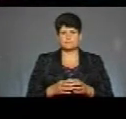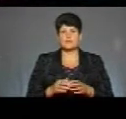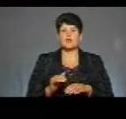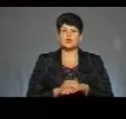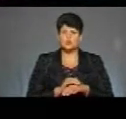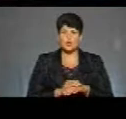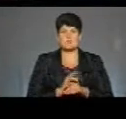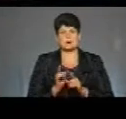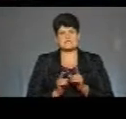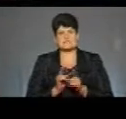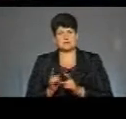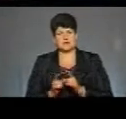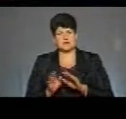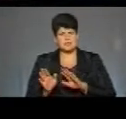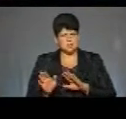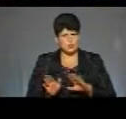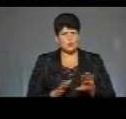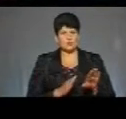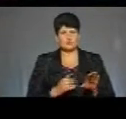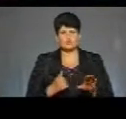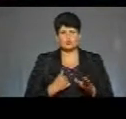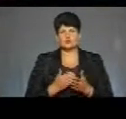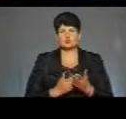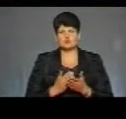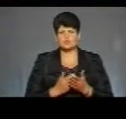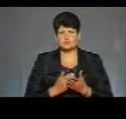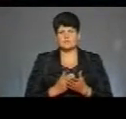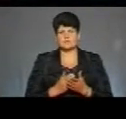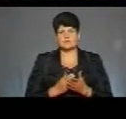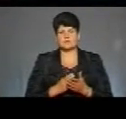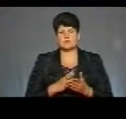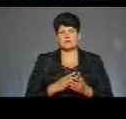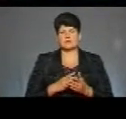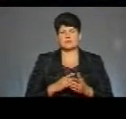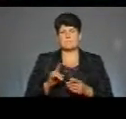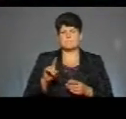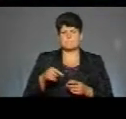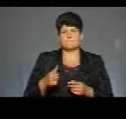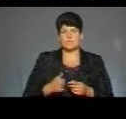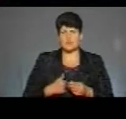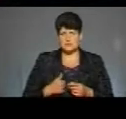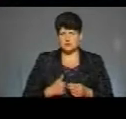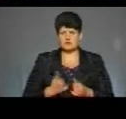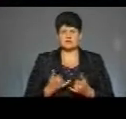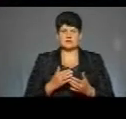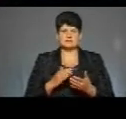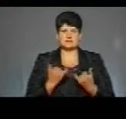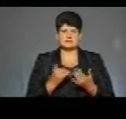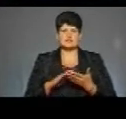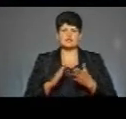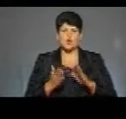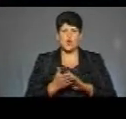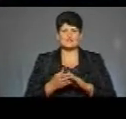добре змінилася. Ушли військовослужбовці, які були признані за мобілізацію. Зараз у нас контрактна